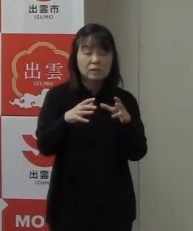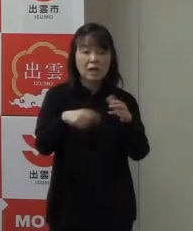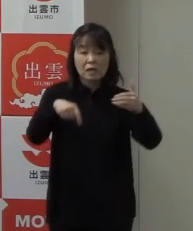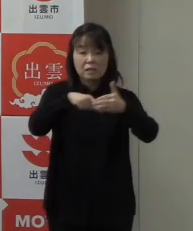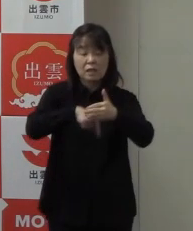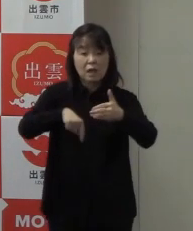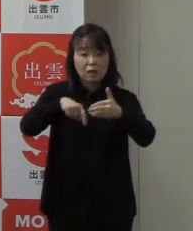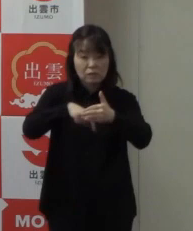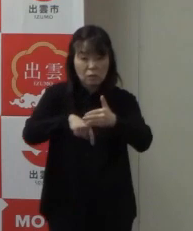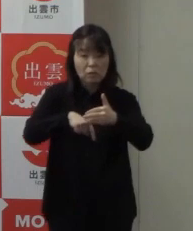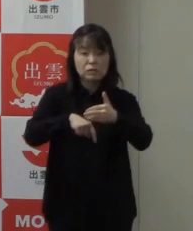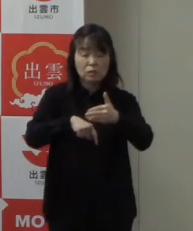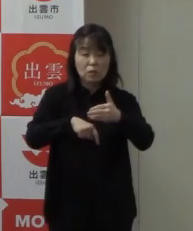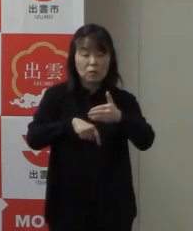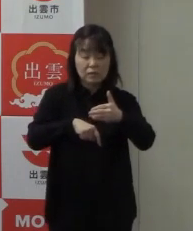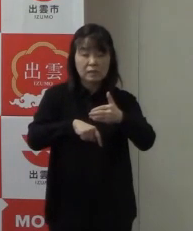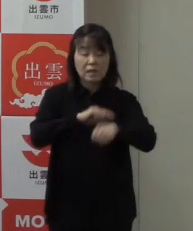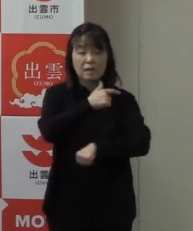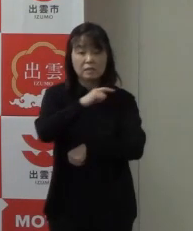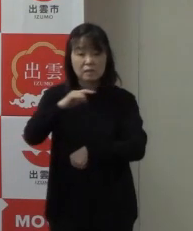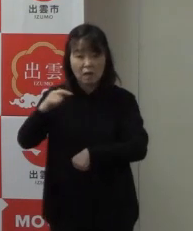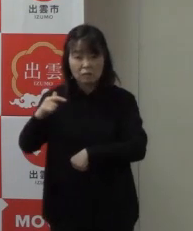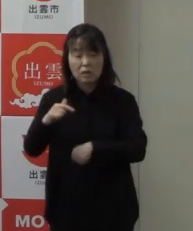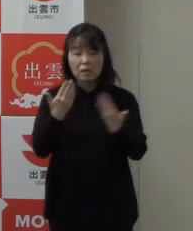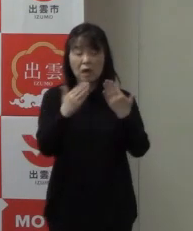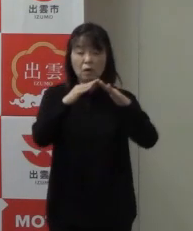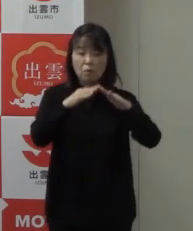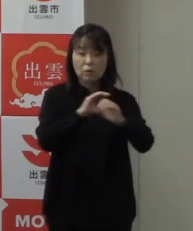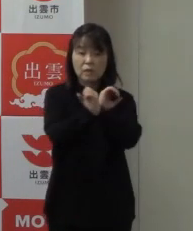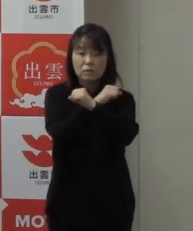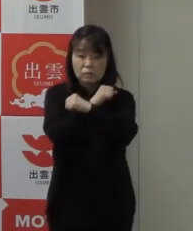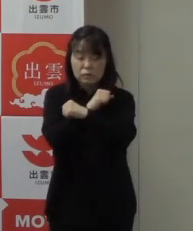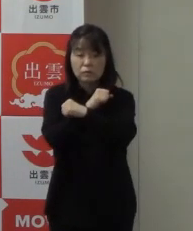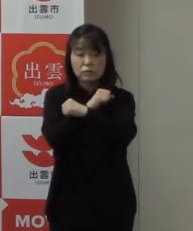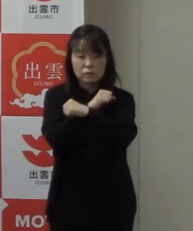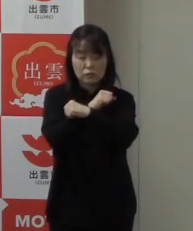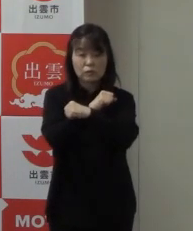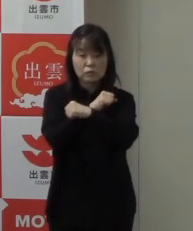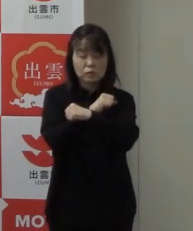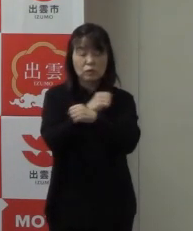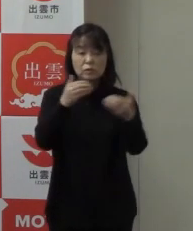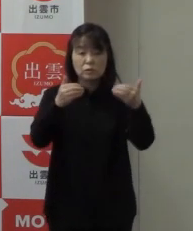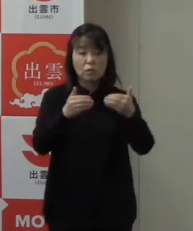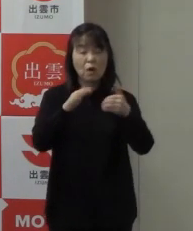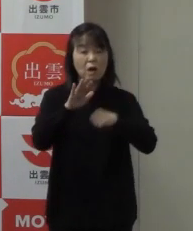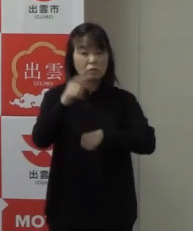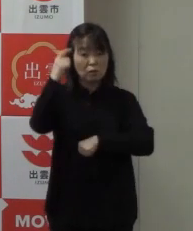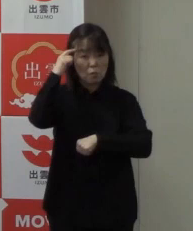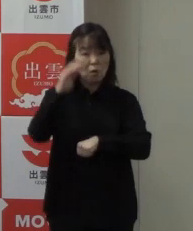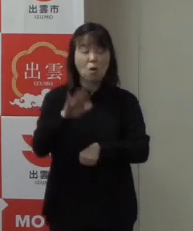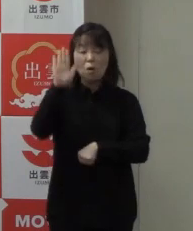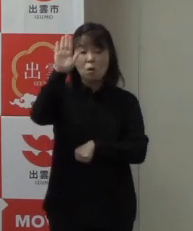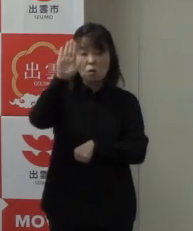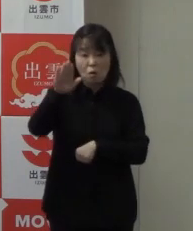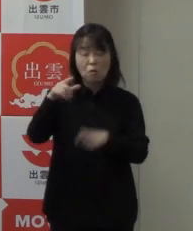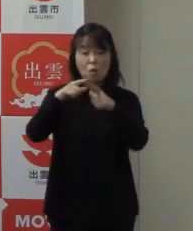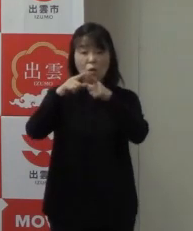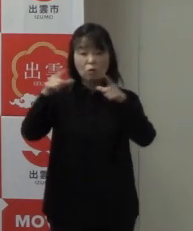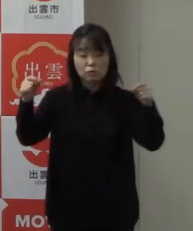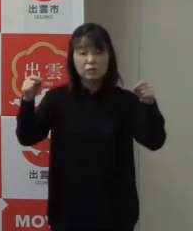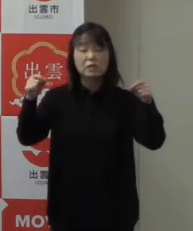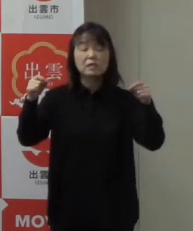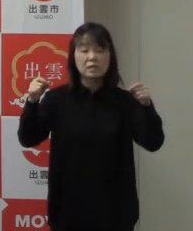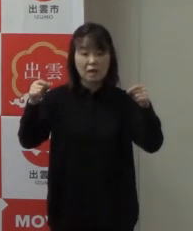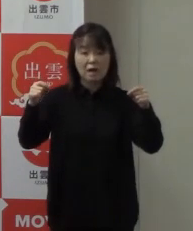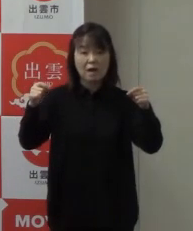ので、まあ、そこは各学校が工夫をしてするものだと思っております。ただ、まあ、今後国の方から正式な通知が参ればです